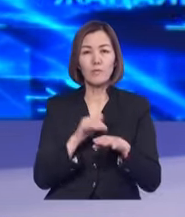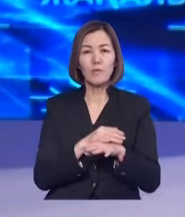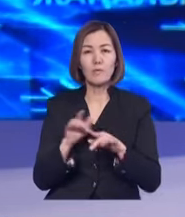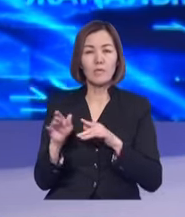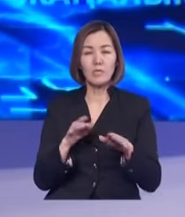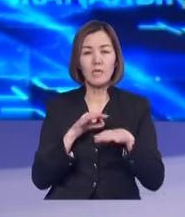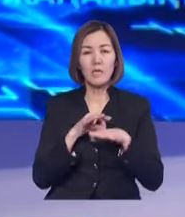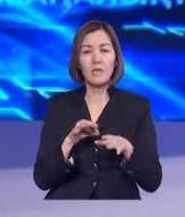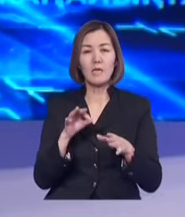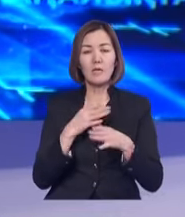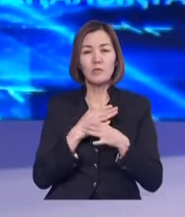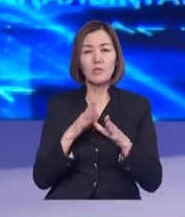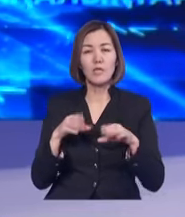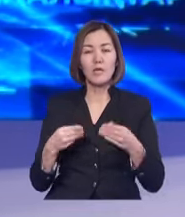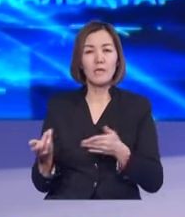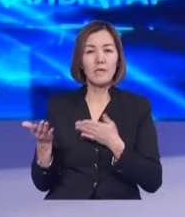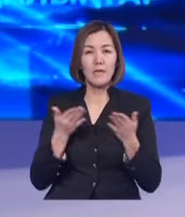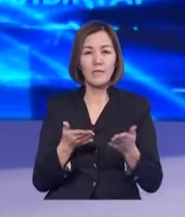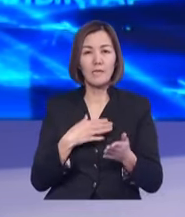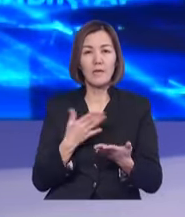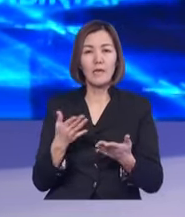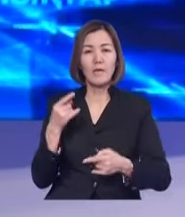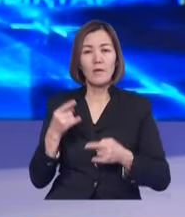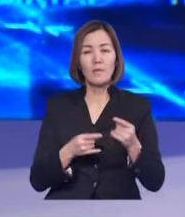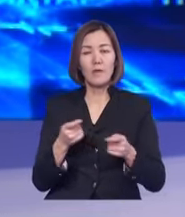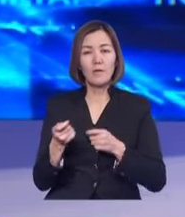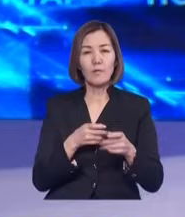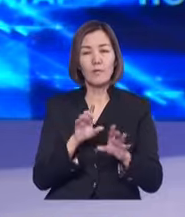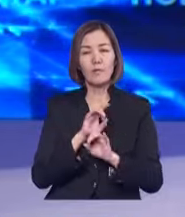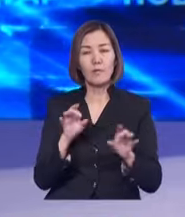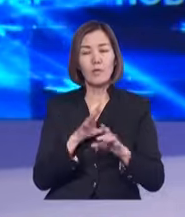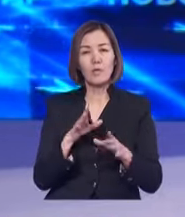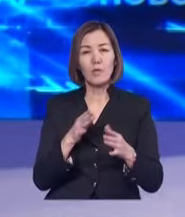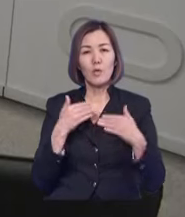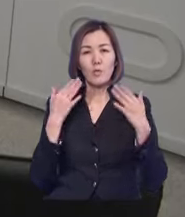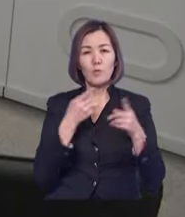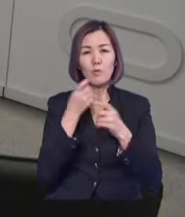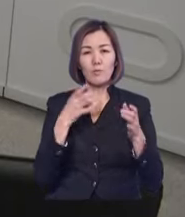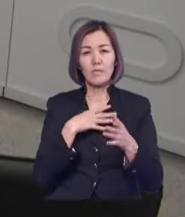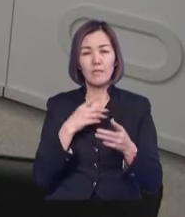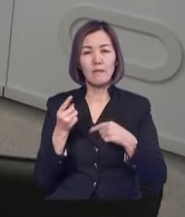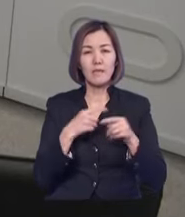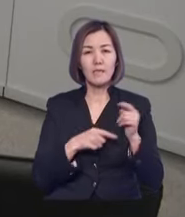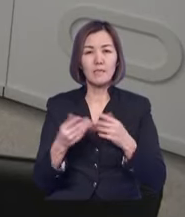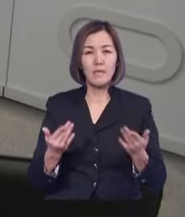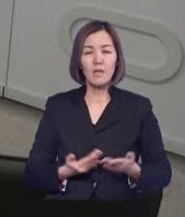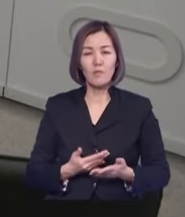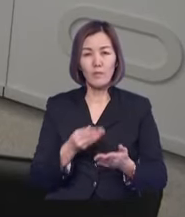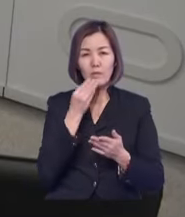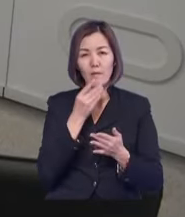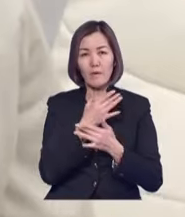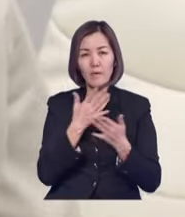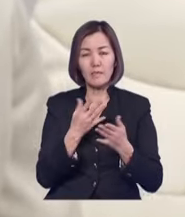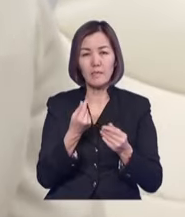шақырады. Өңірлік коммуникациялар алаңына келген Мадияр Пірімқұлов осында үндеу жасады. Сондай-ақ кәсіпкерлерден әлеуметтік маңызы бар